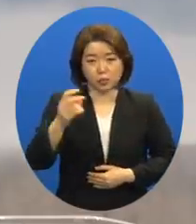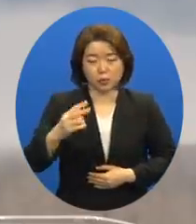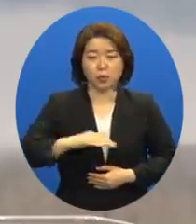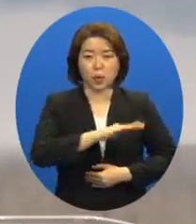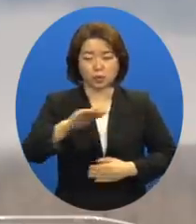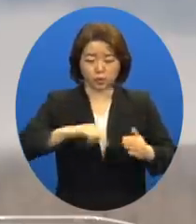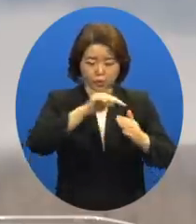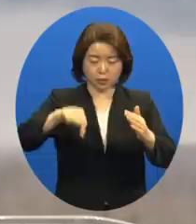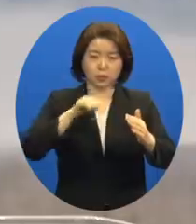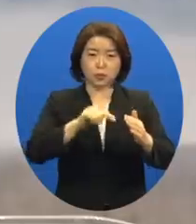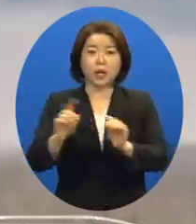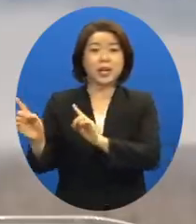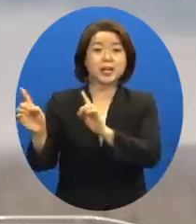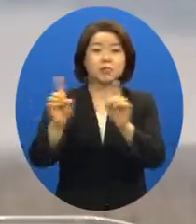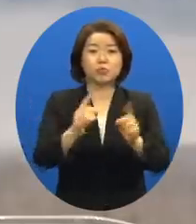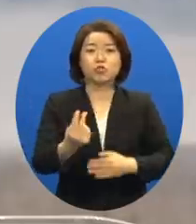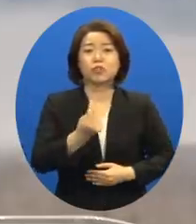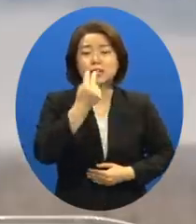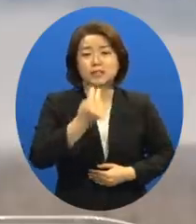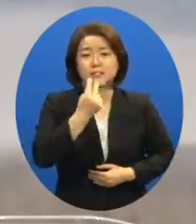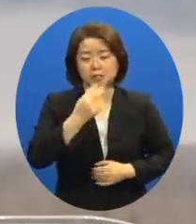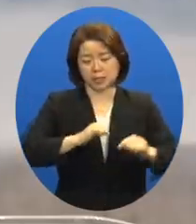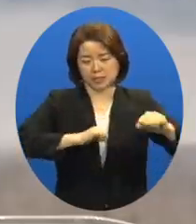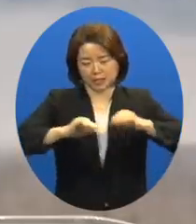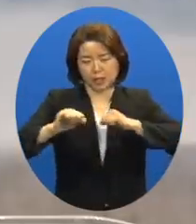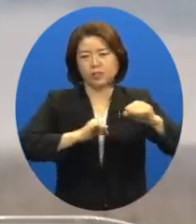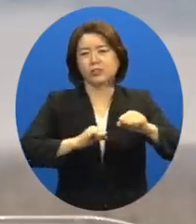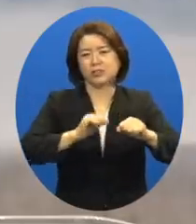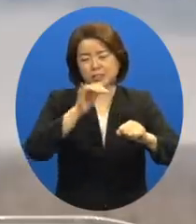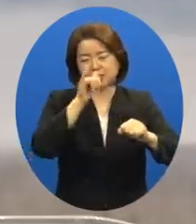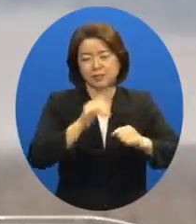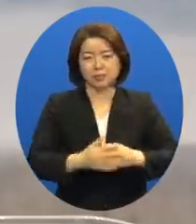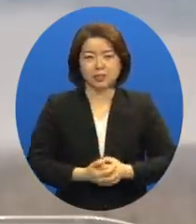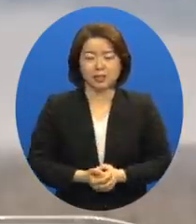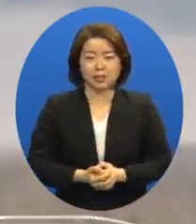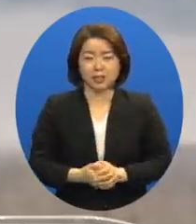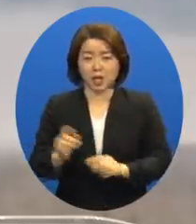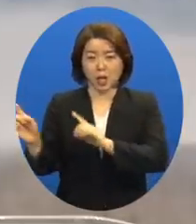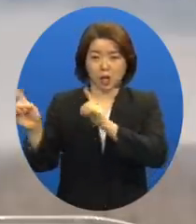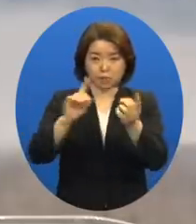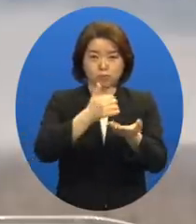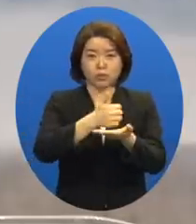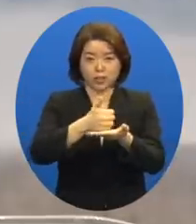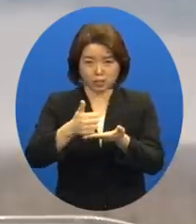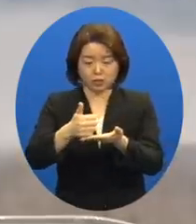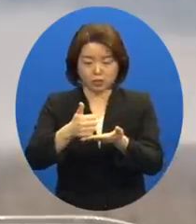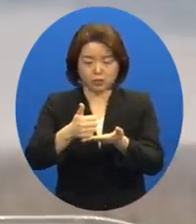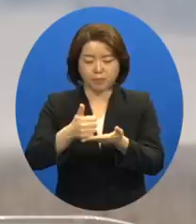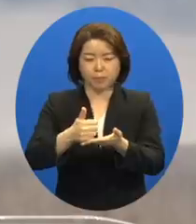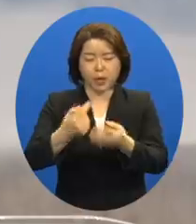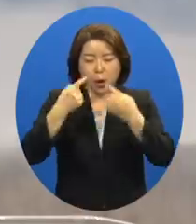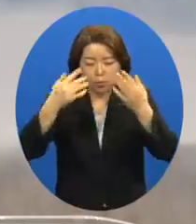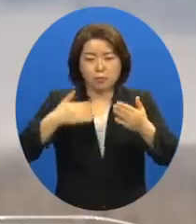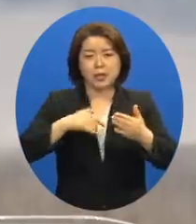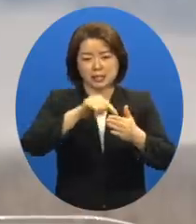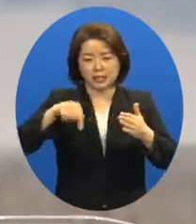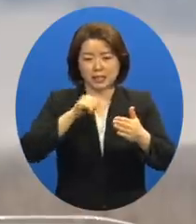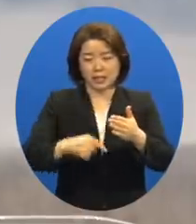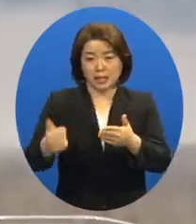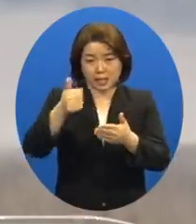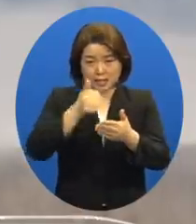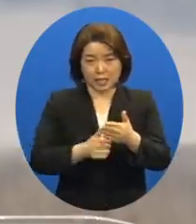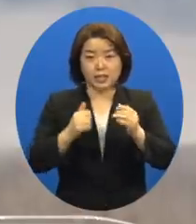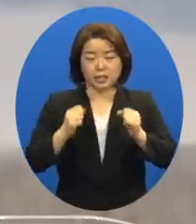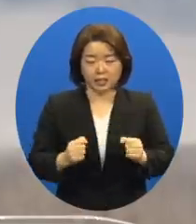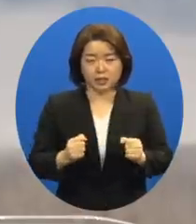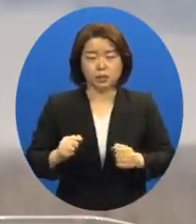우리 안에는 부활의 생명이 역사하고 있습니다. 부활의 주님은 분명히 우리 안에 계시고